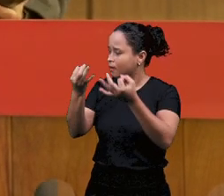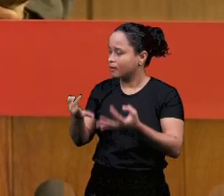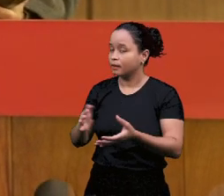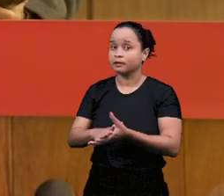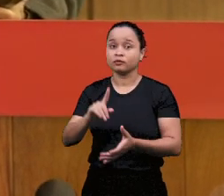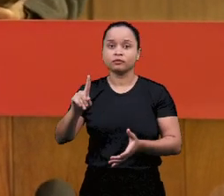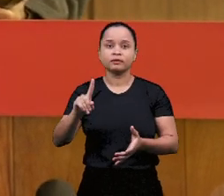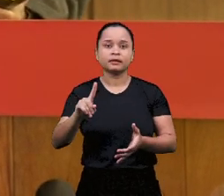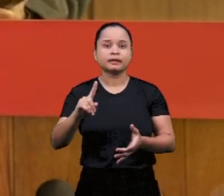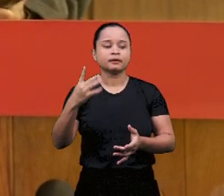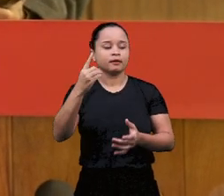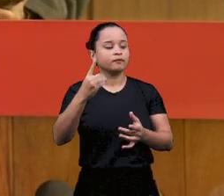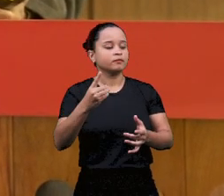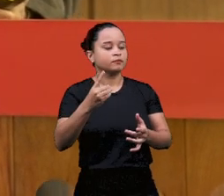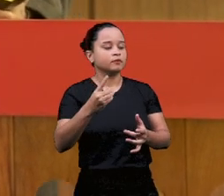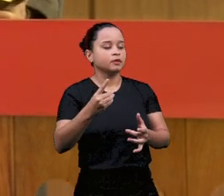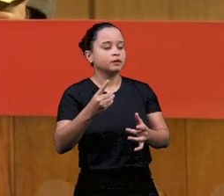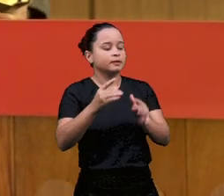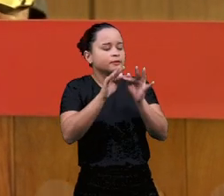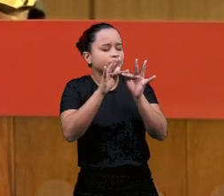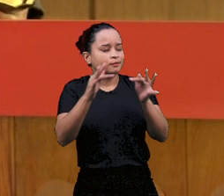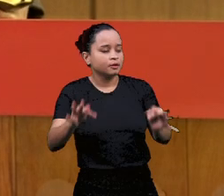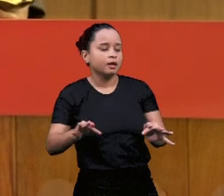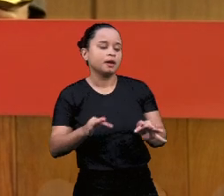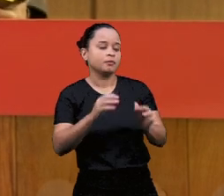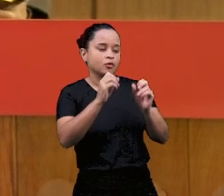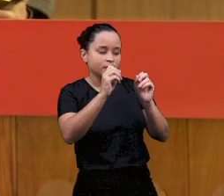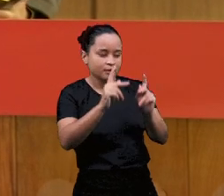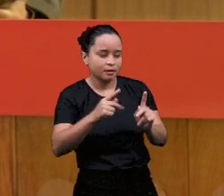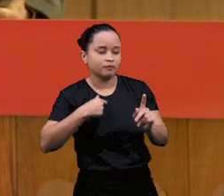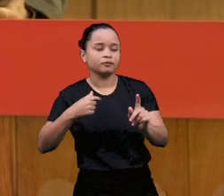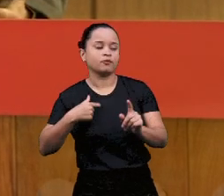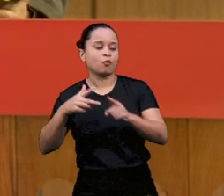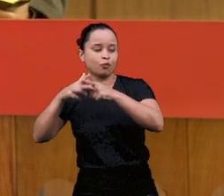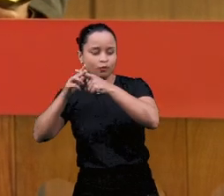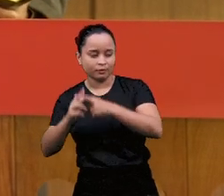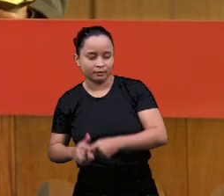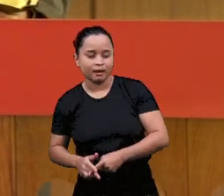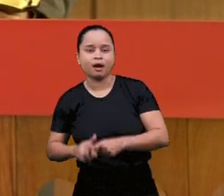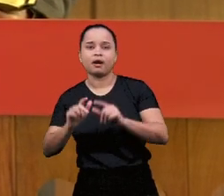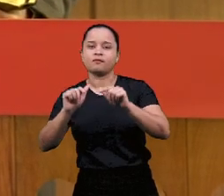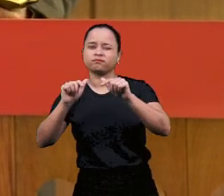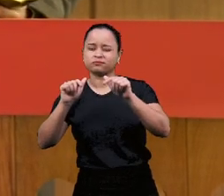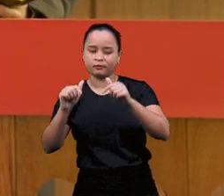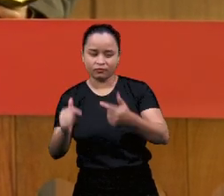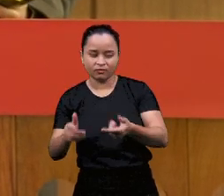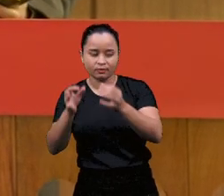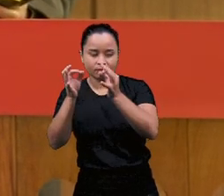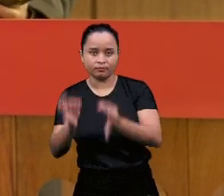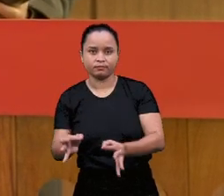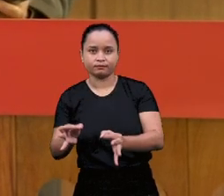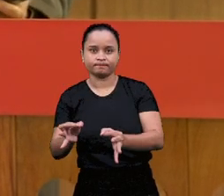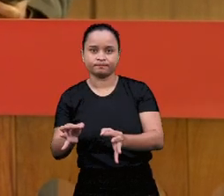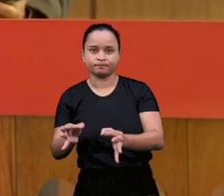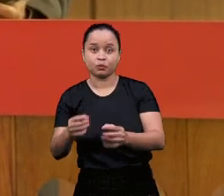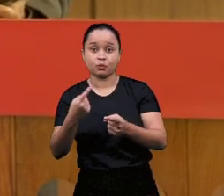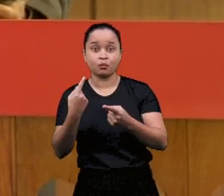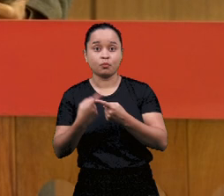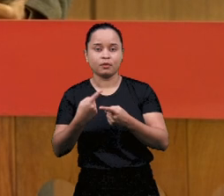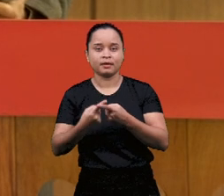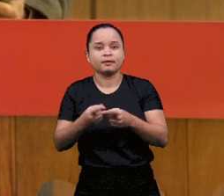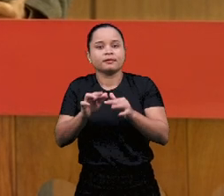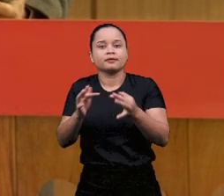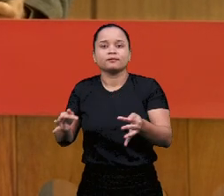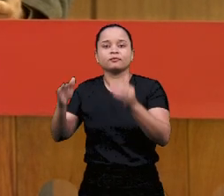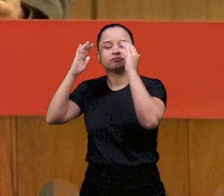que David était humble et il craignait à Dieu et toujours disposé à obéir. En Europe, nous avons reçu une